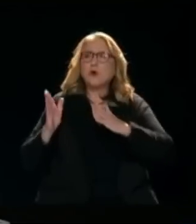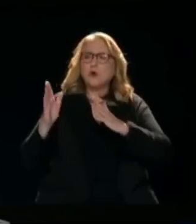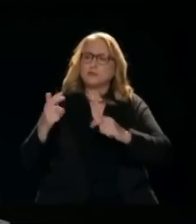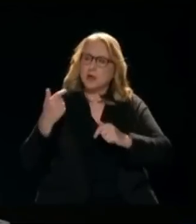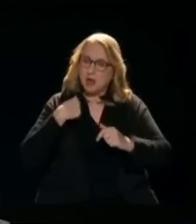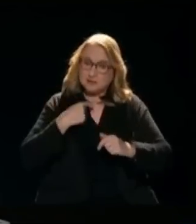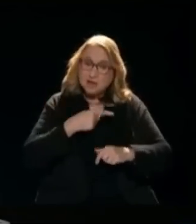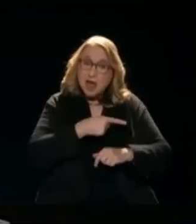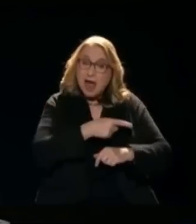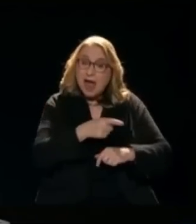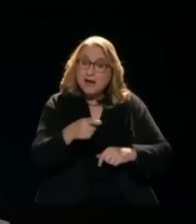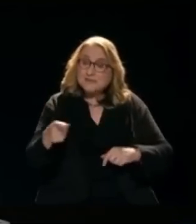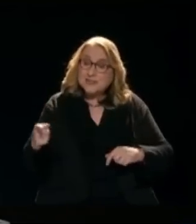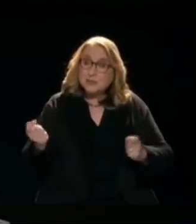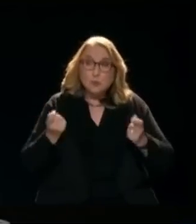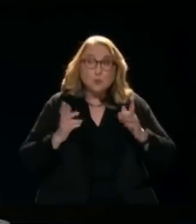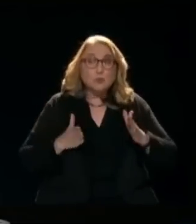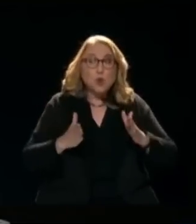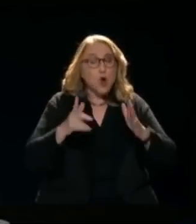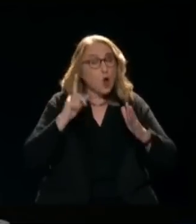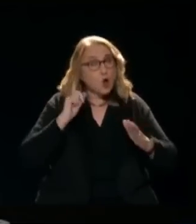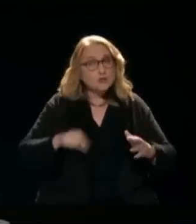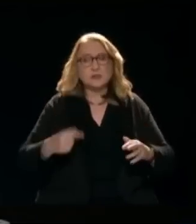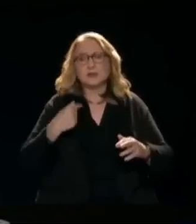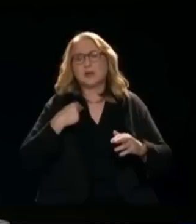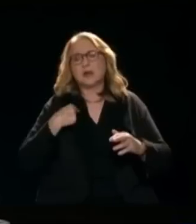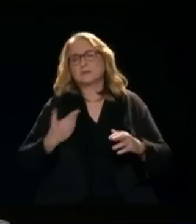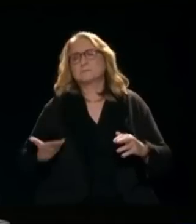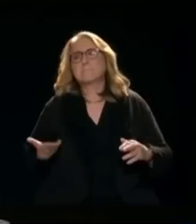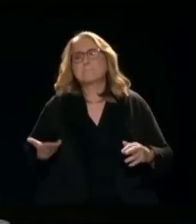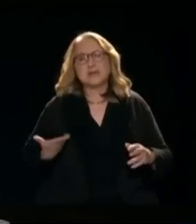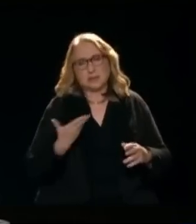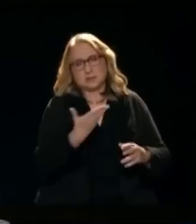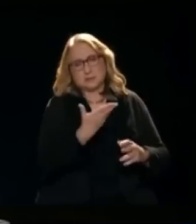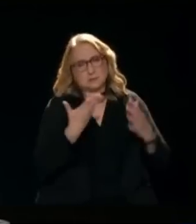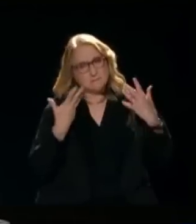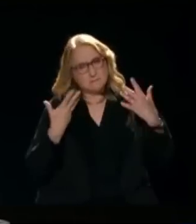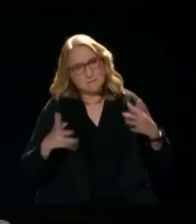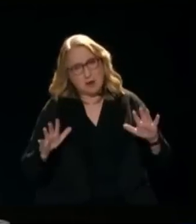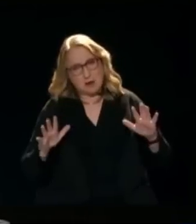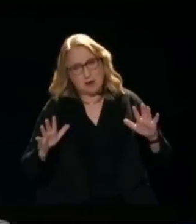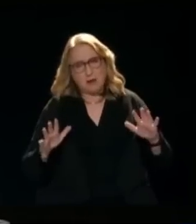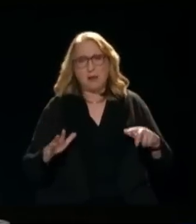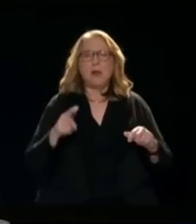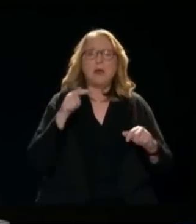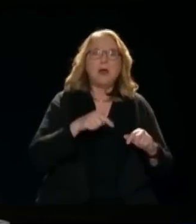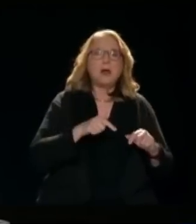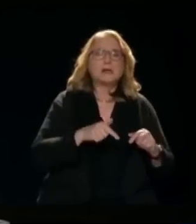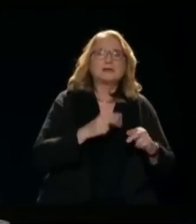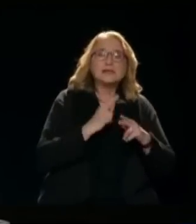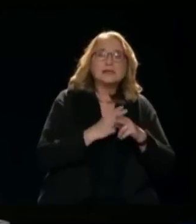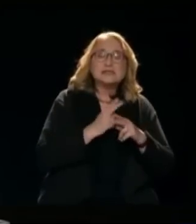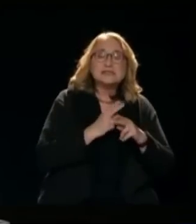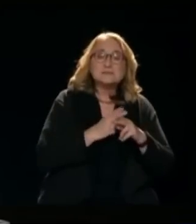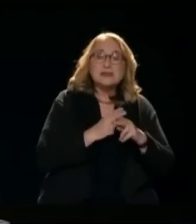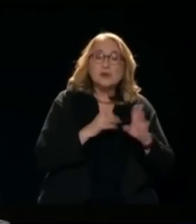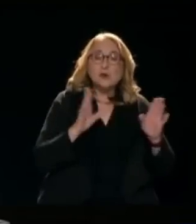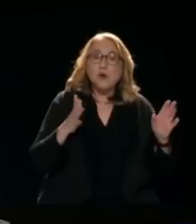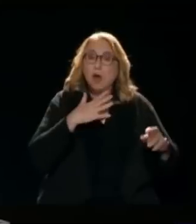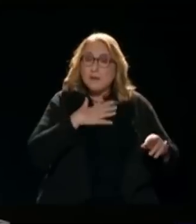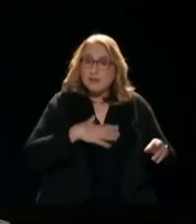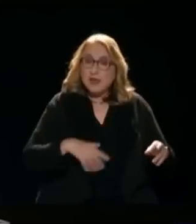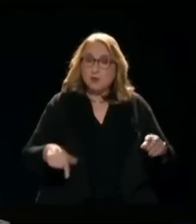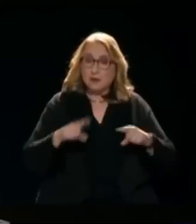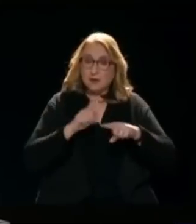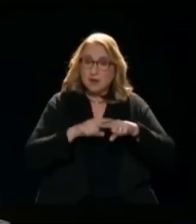βασική δέσμευση και βασικό στοιχείο της πολιτικής μας είναι, για να αλλάξει σελίδα ο τόπος, θα πρέπει να